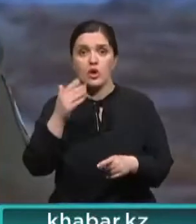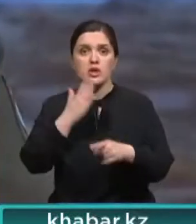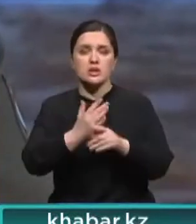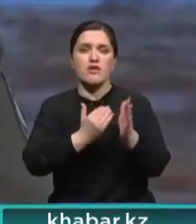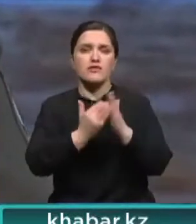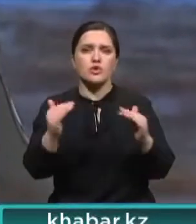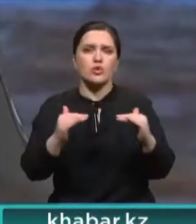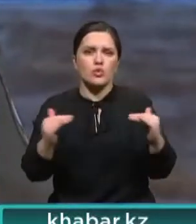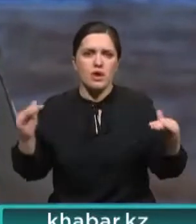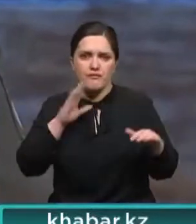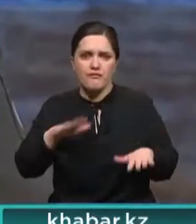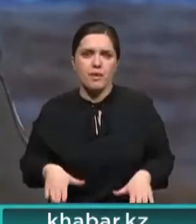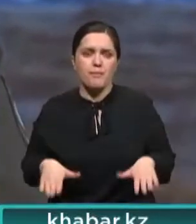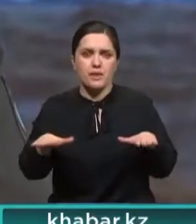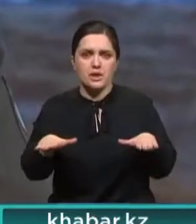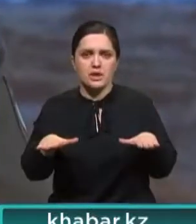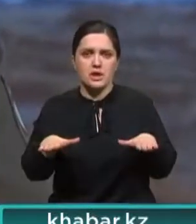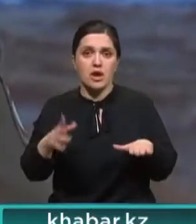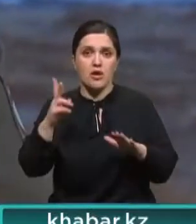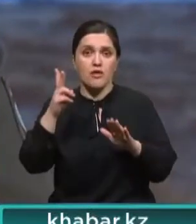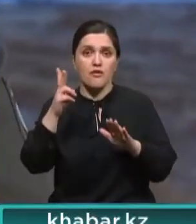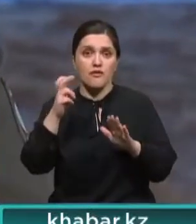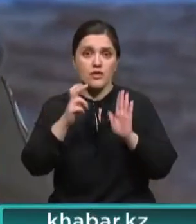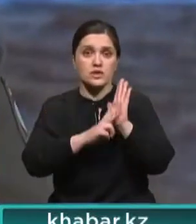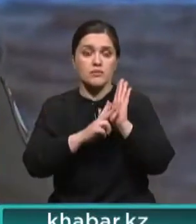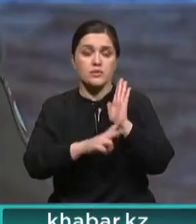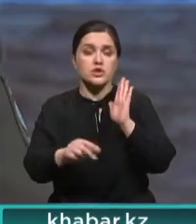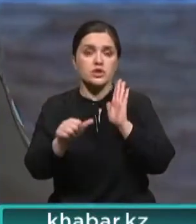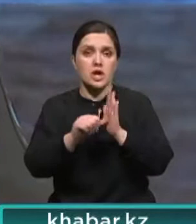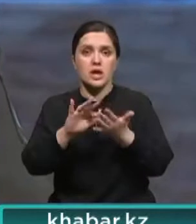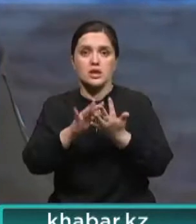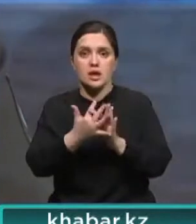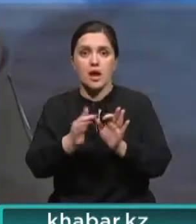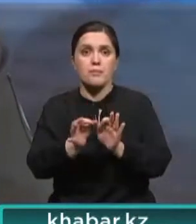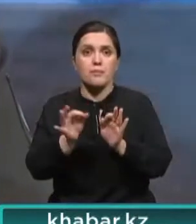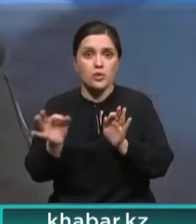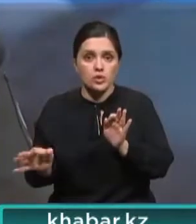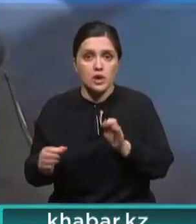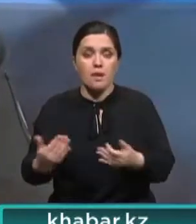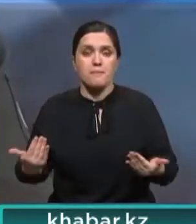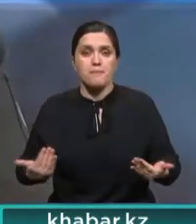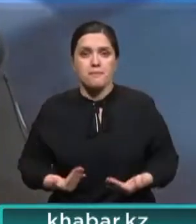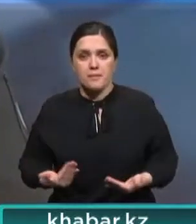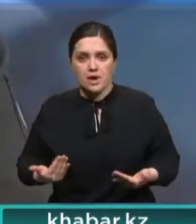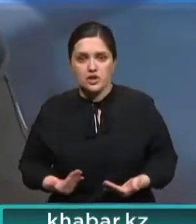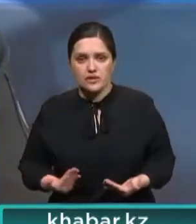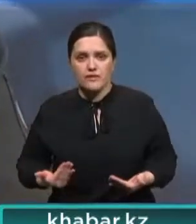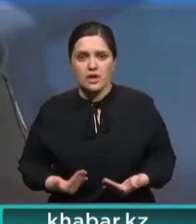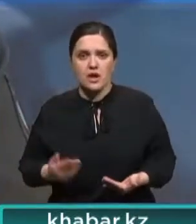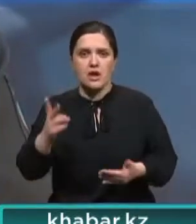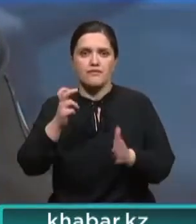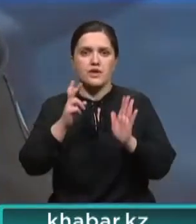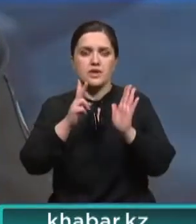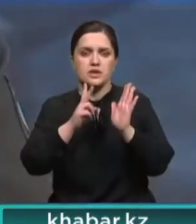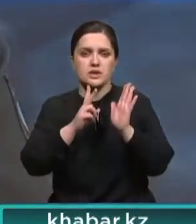уровень подтопления в 276 населенных пунктах, где проживает более 270